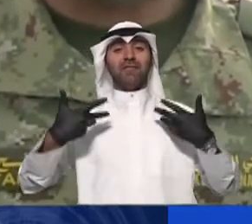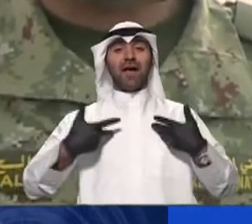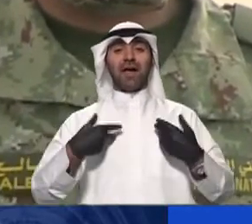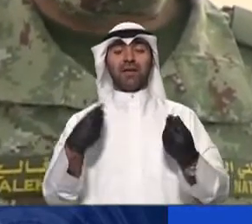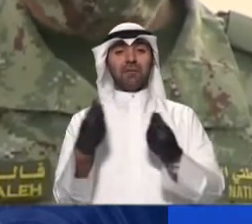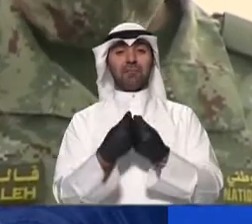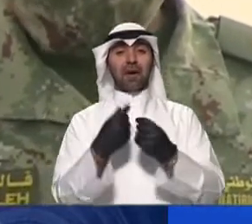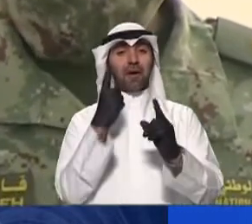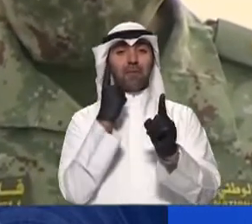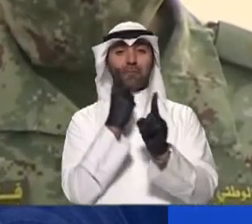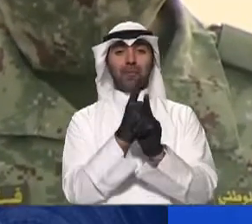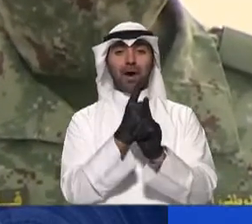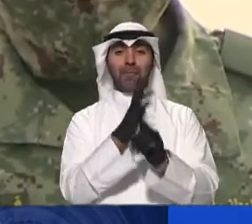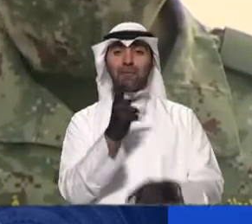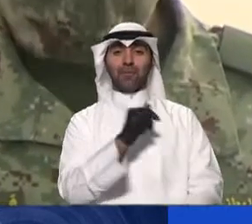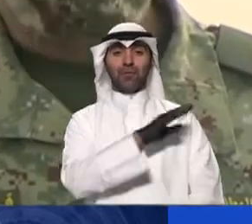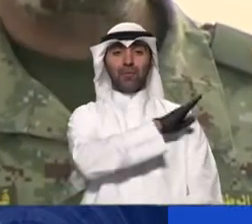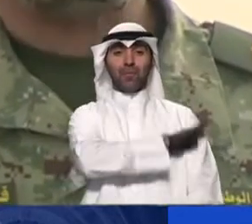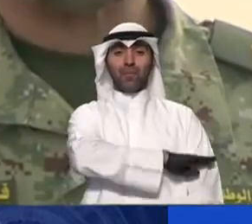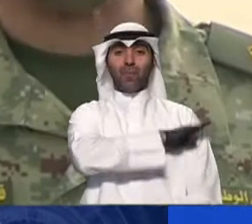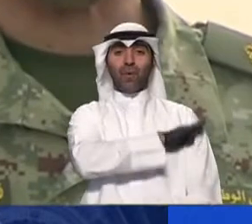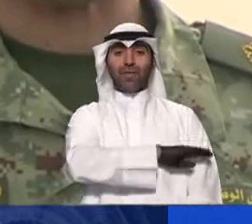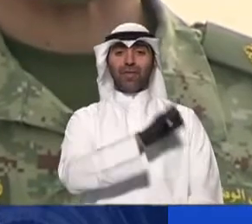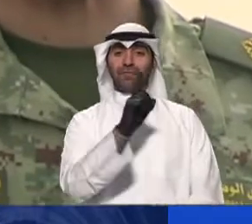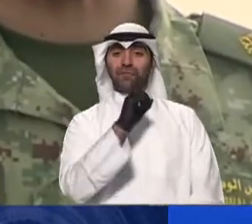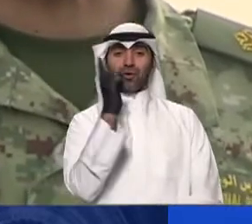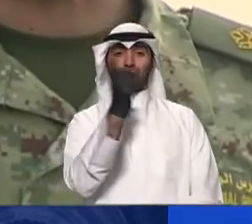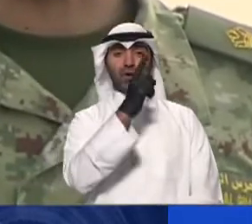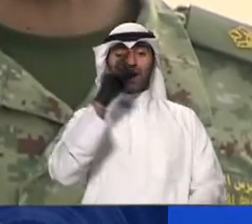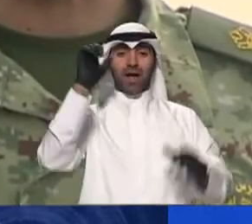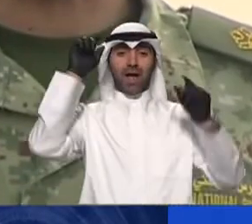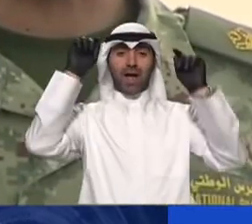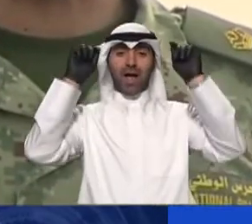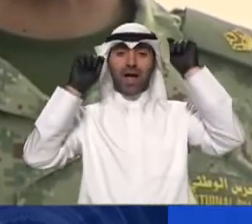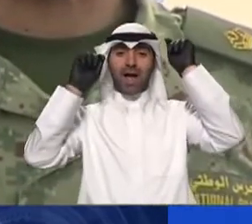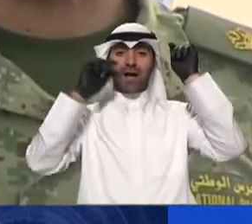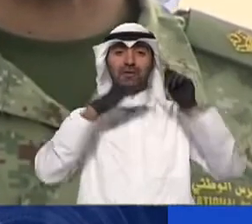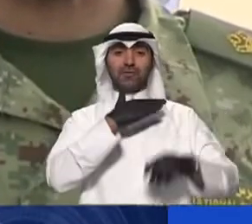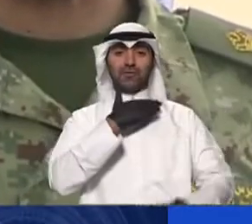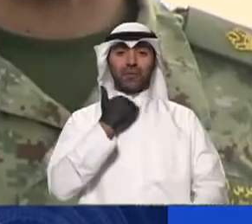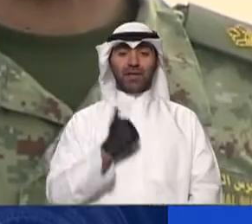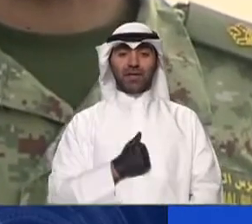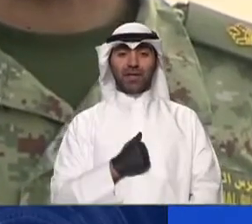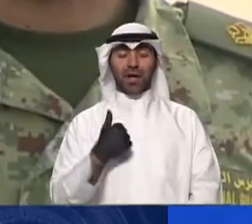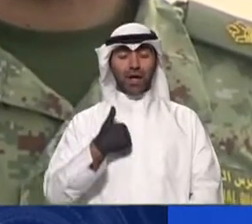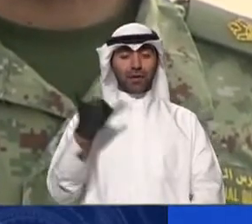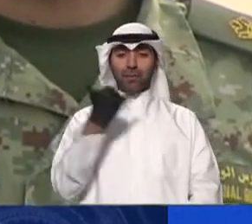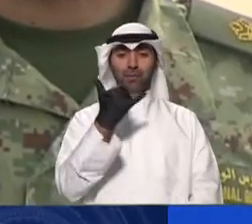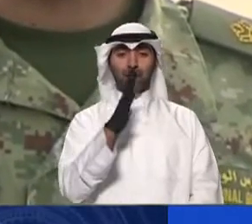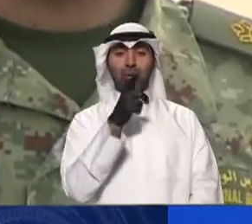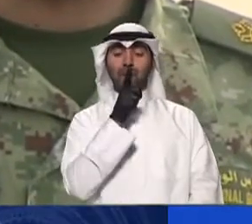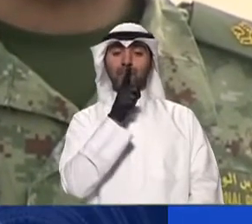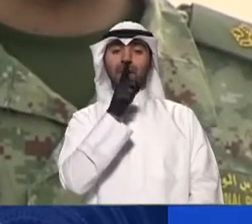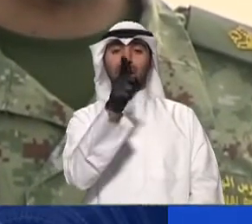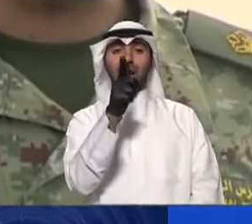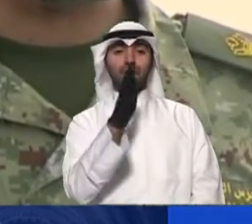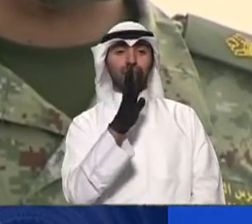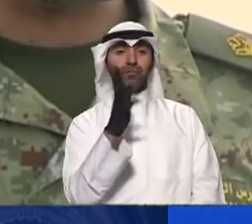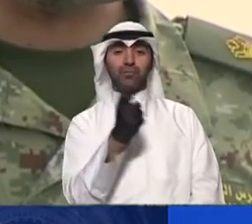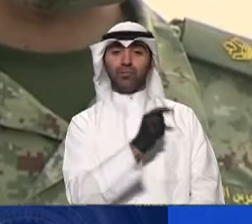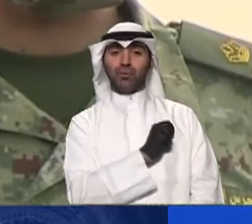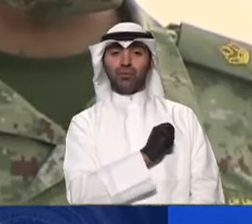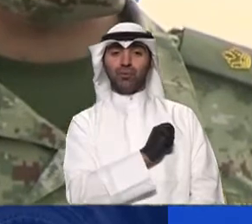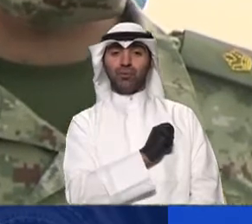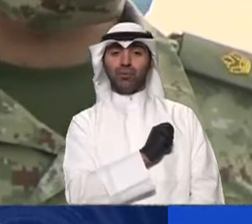لكي أنقل تحيات سيدي حضرة صاحب السمو الشيخ صباح الأحمد الجابر الصباح حفظه